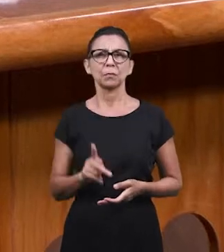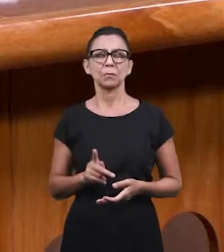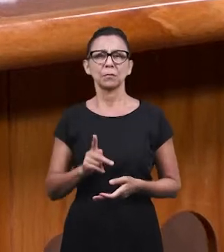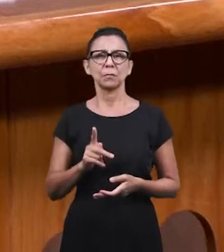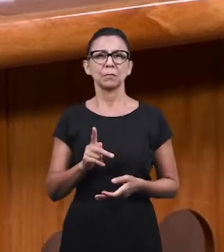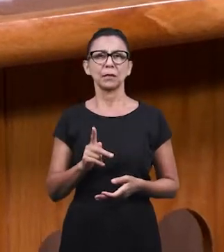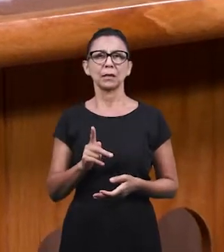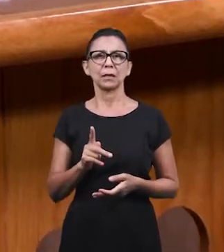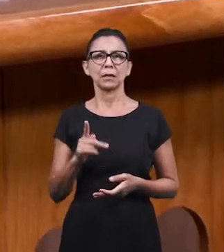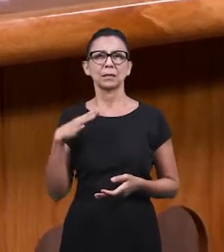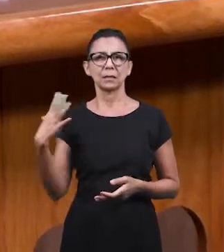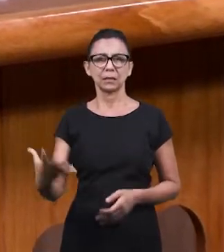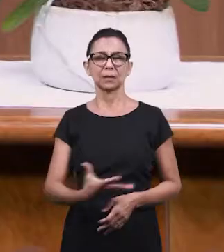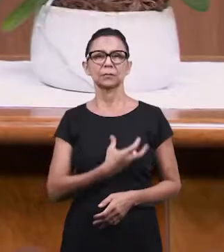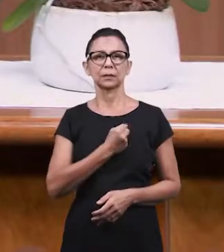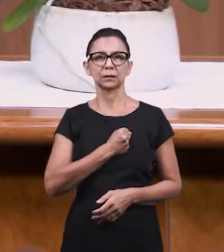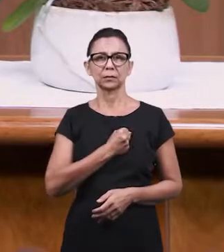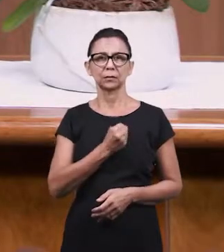au nom de Jésus.